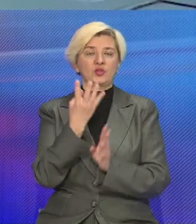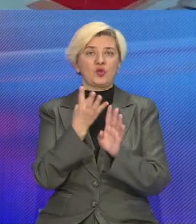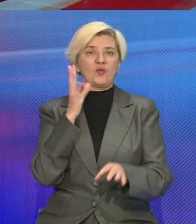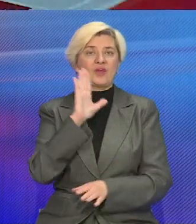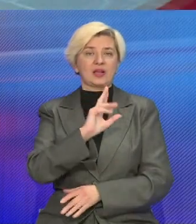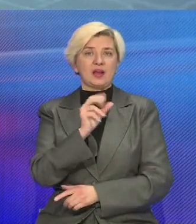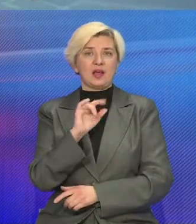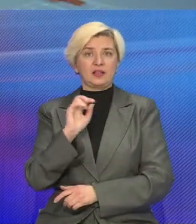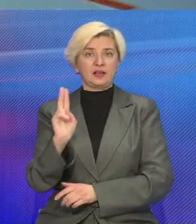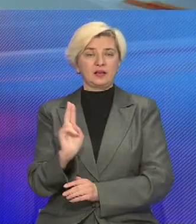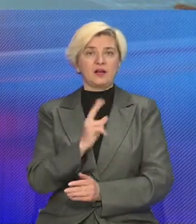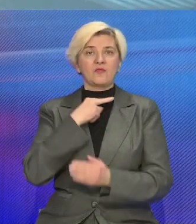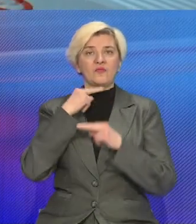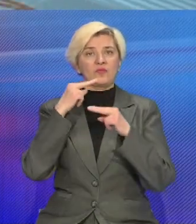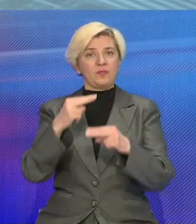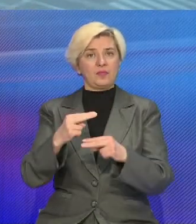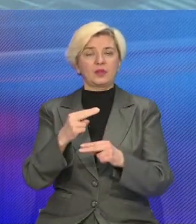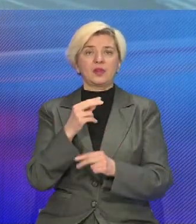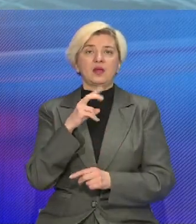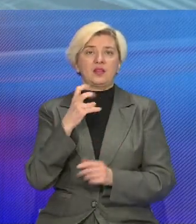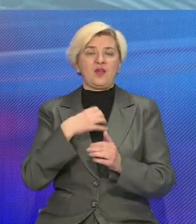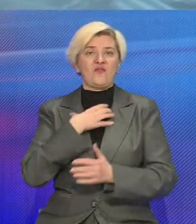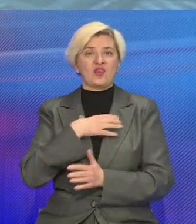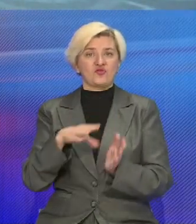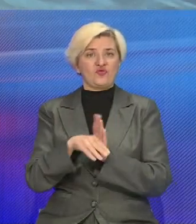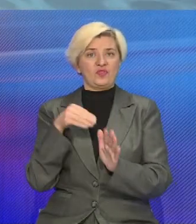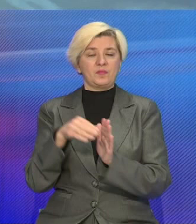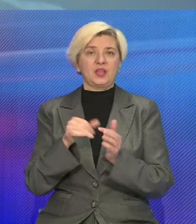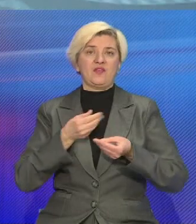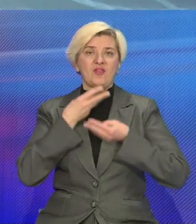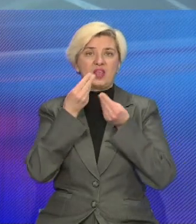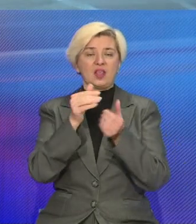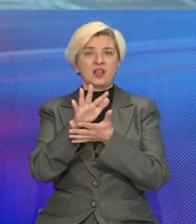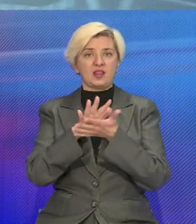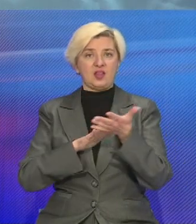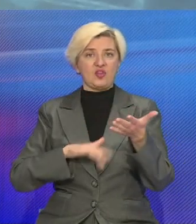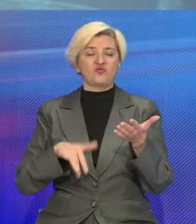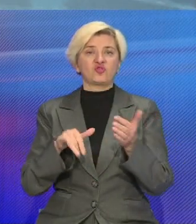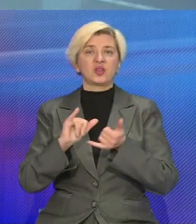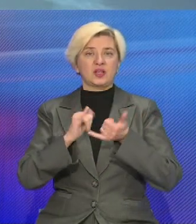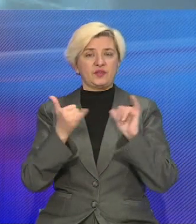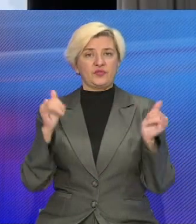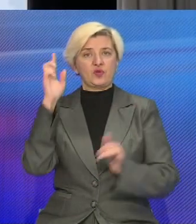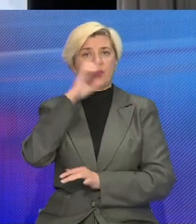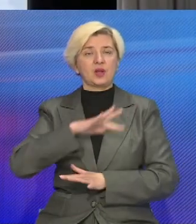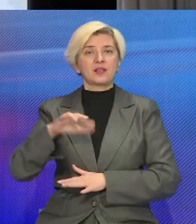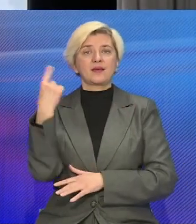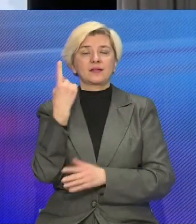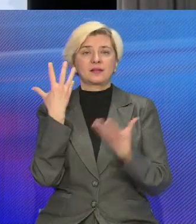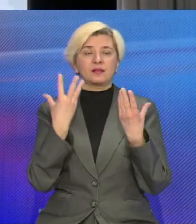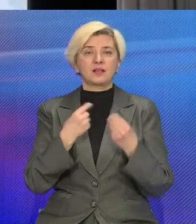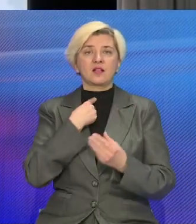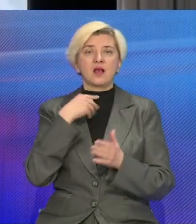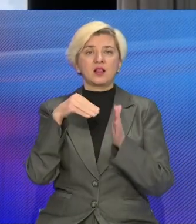Каранік звернув увагу на важливість виборчої кампанії і її впливі на далейше розвиття країни. Один день голосування у